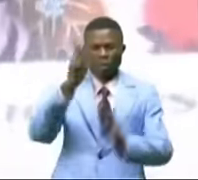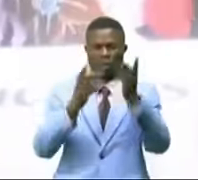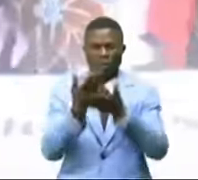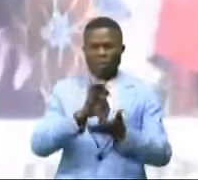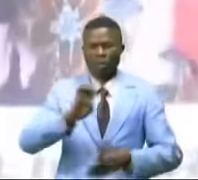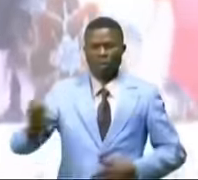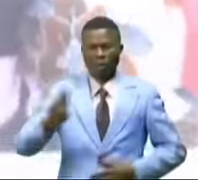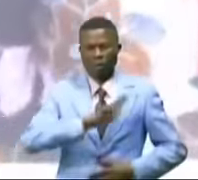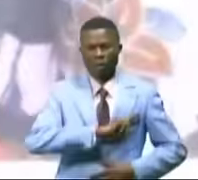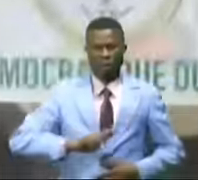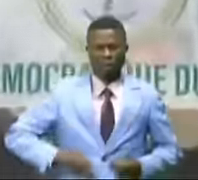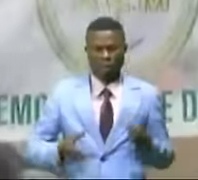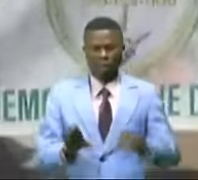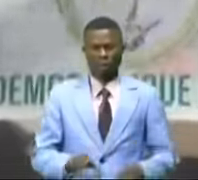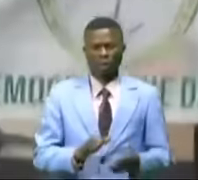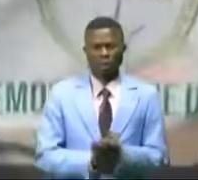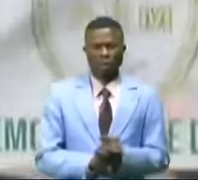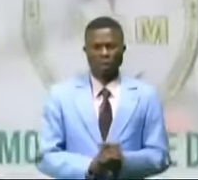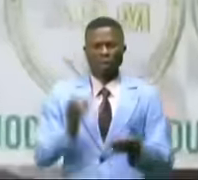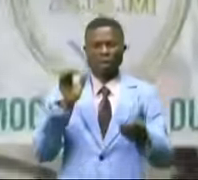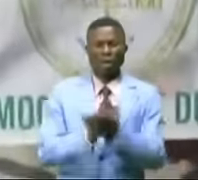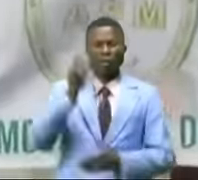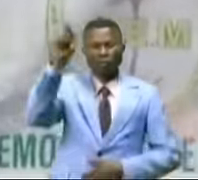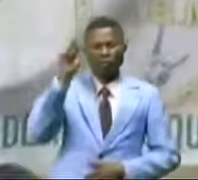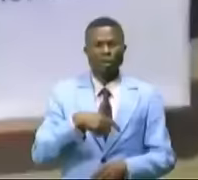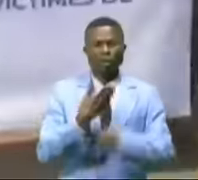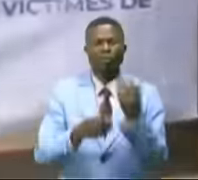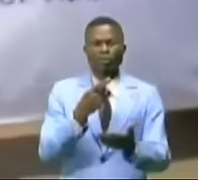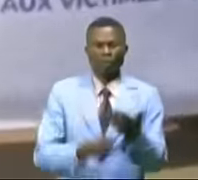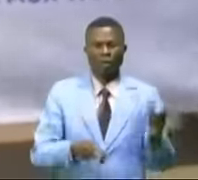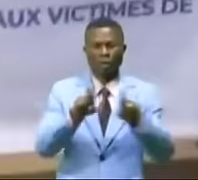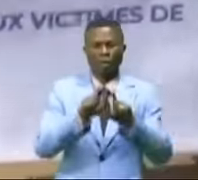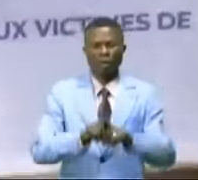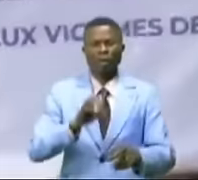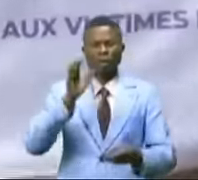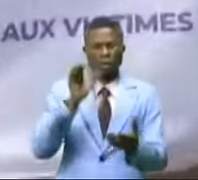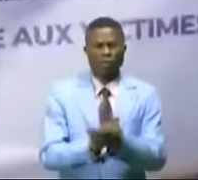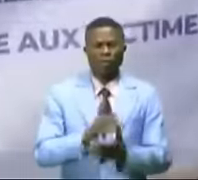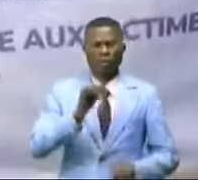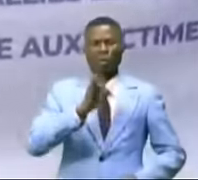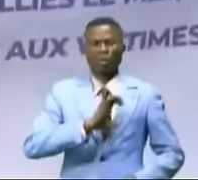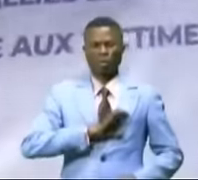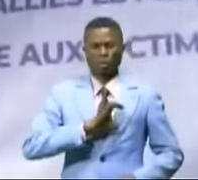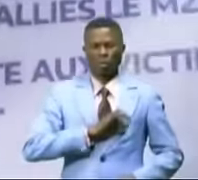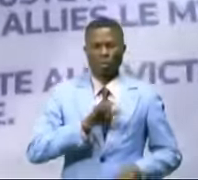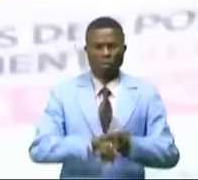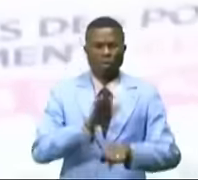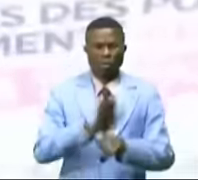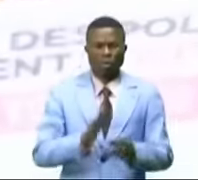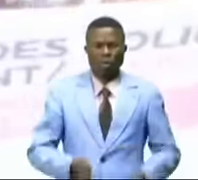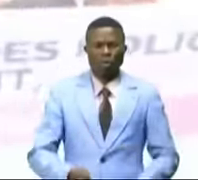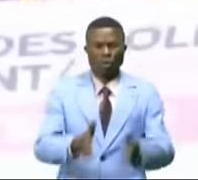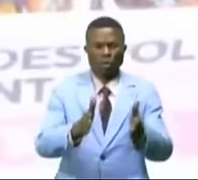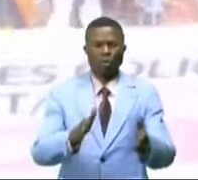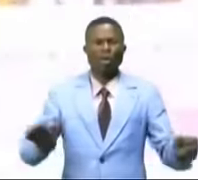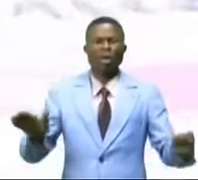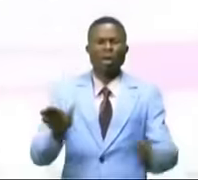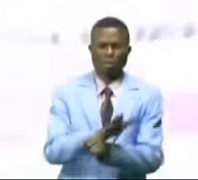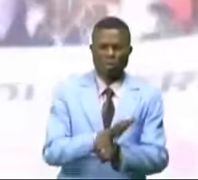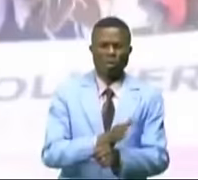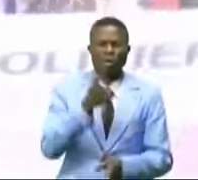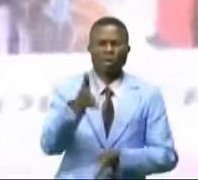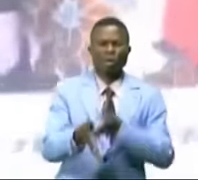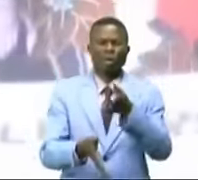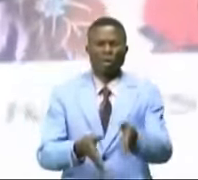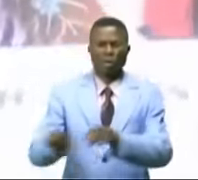de la République qu'effectuent ces épouses des militaires et des policiers. Sur les différentes artères de la ville, elles sont nombreuses à participer à